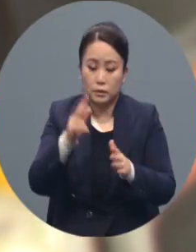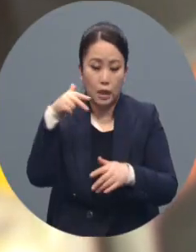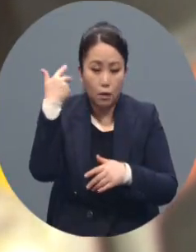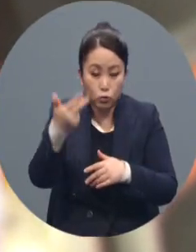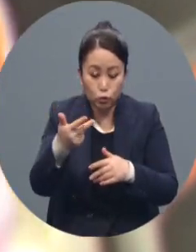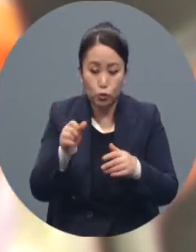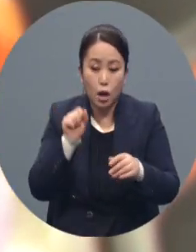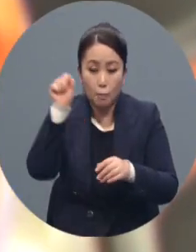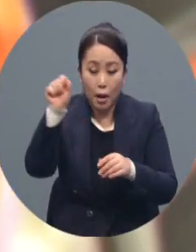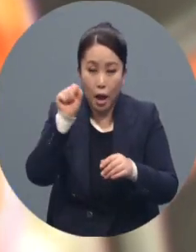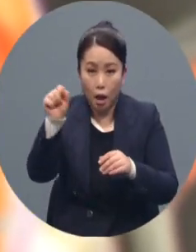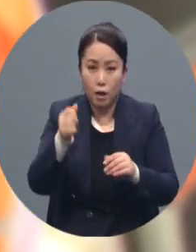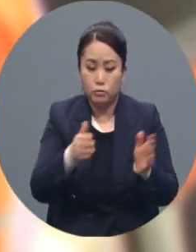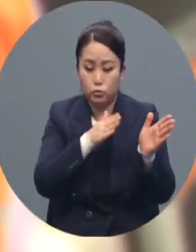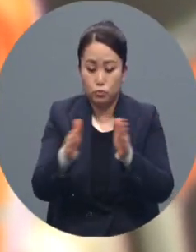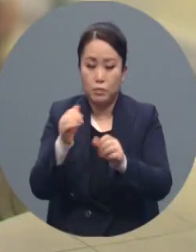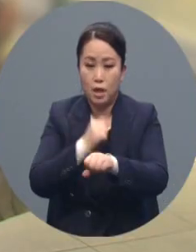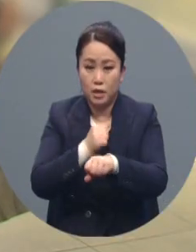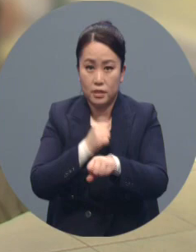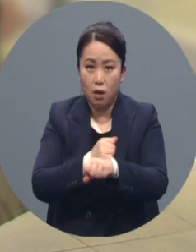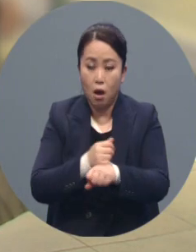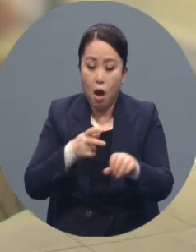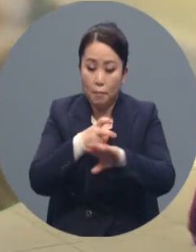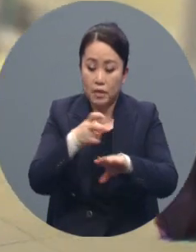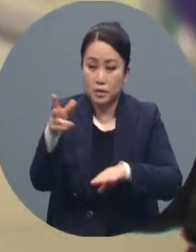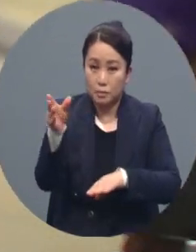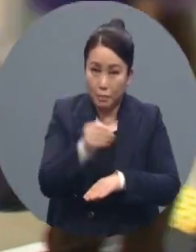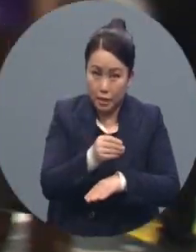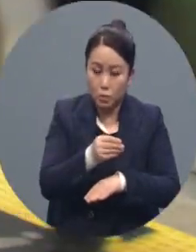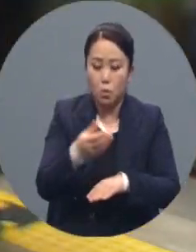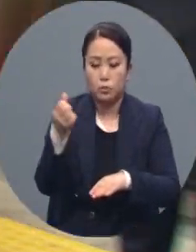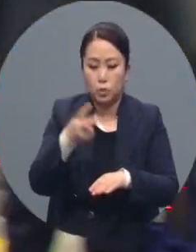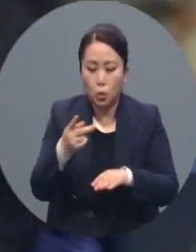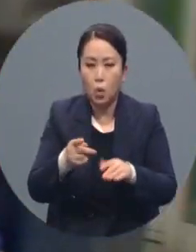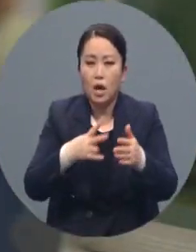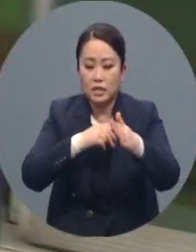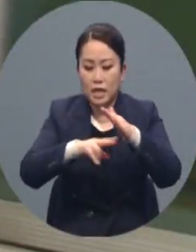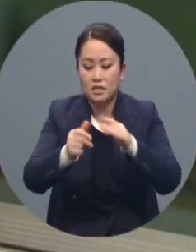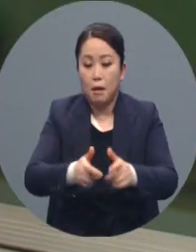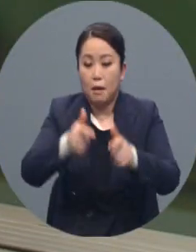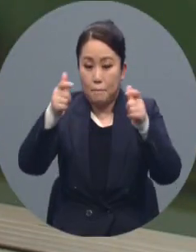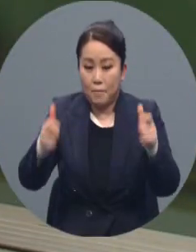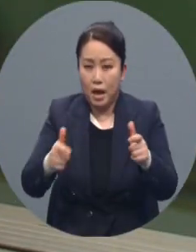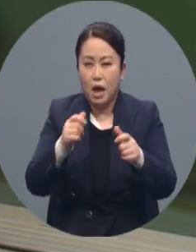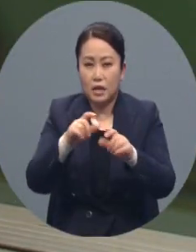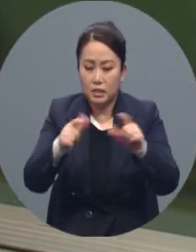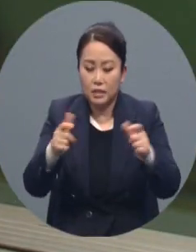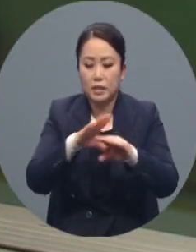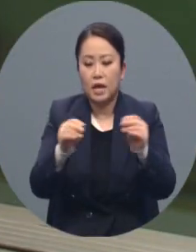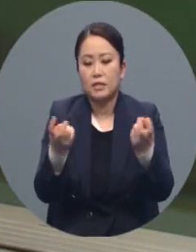주 파업에 대비해 전세버스와 도시철도 증편 운행 등 대책을 발표했습니다. MBC 뉴스 조민입니다.